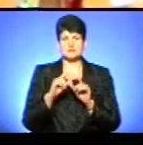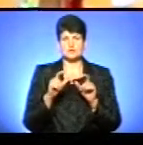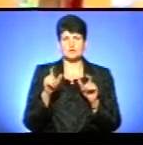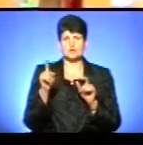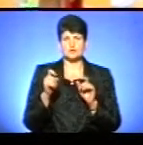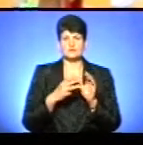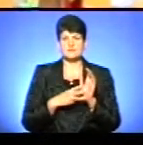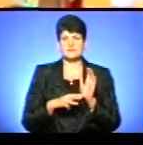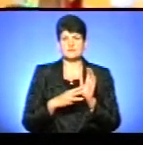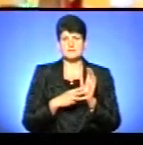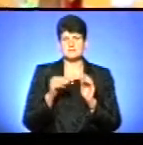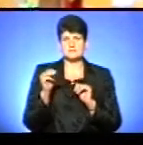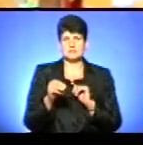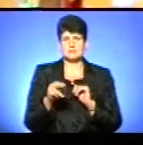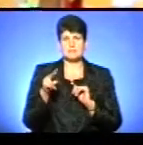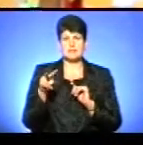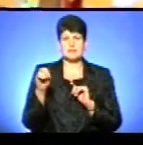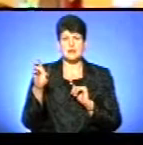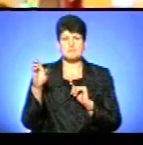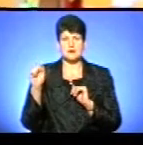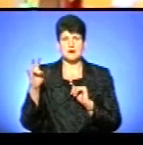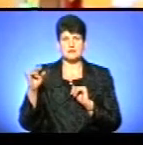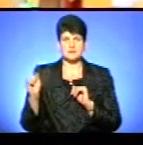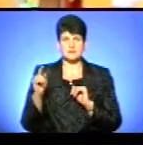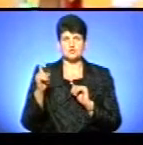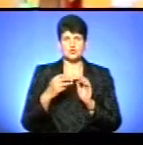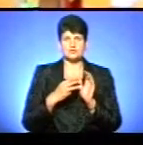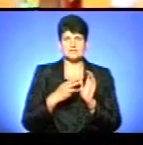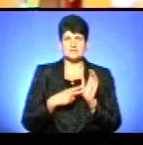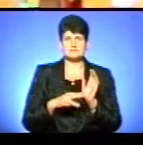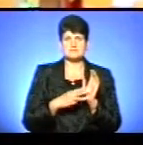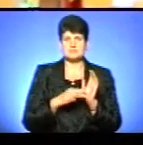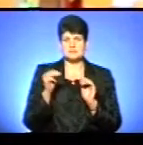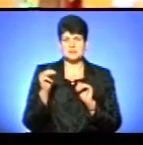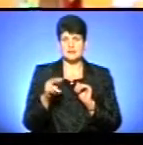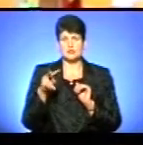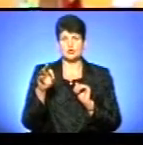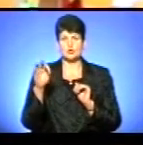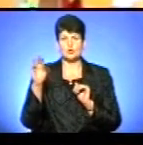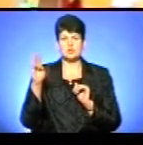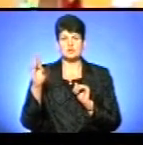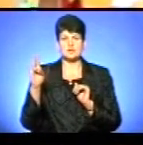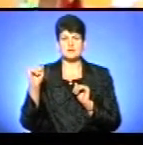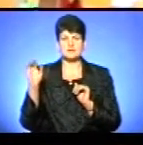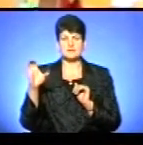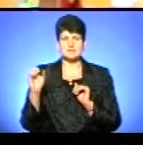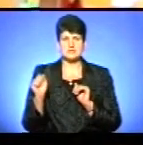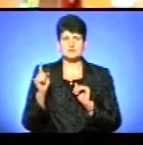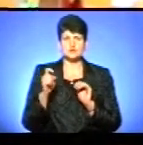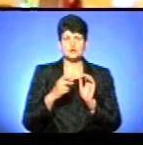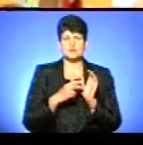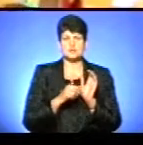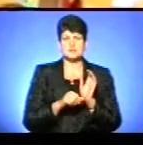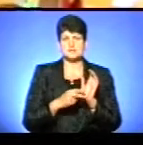168 тисяч, Плебанівська школа 178 тисяч, Лошнівський опорний заклад 197